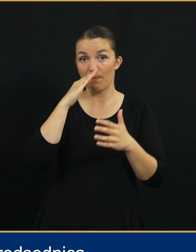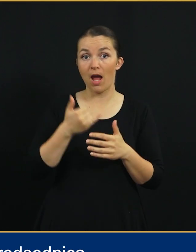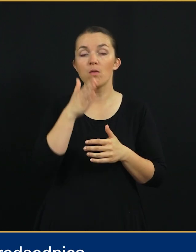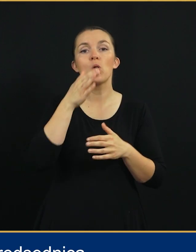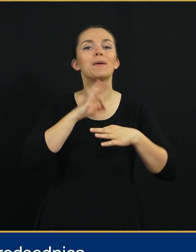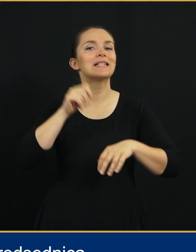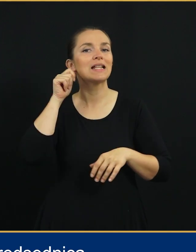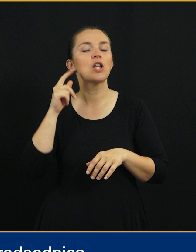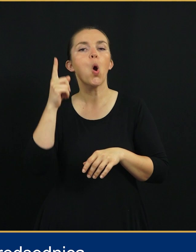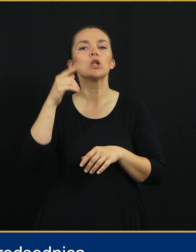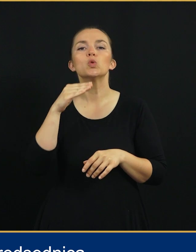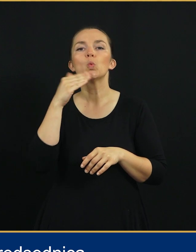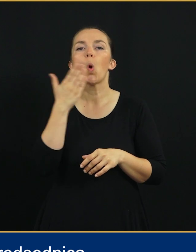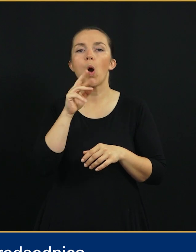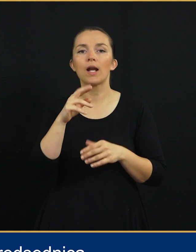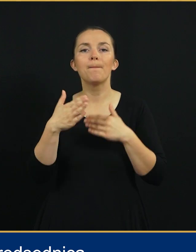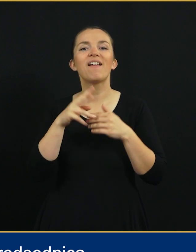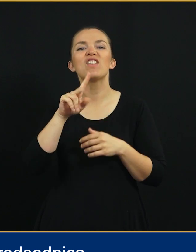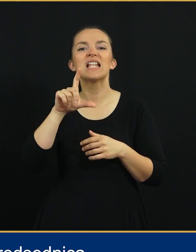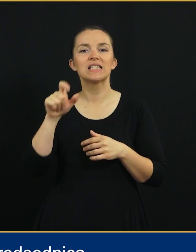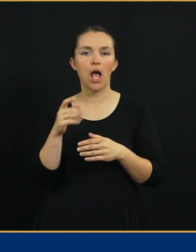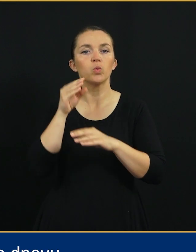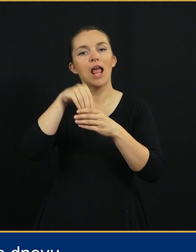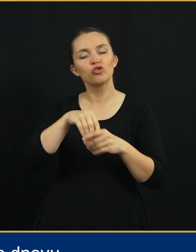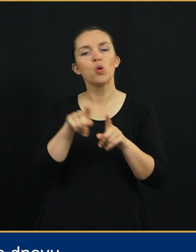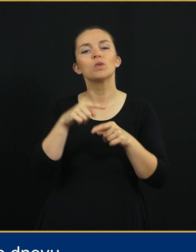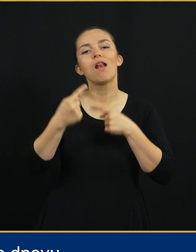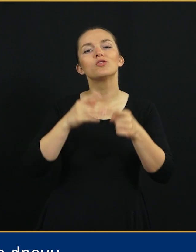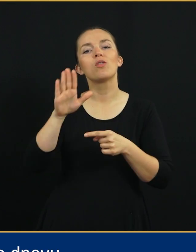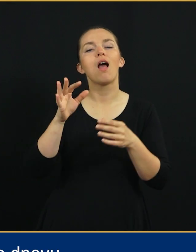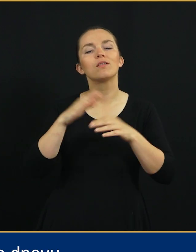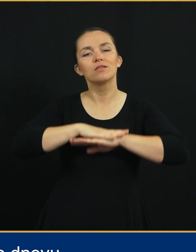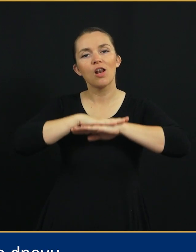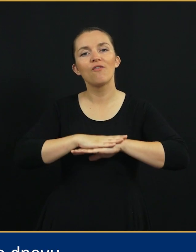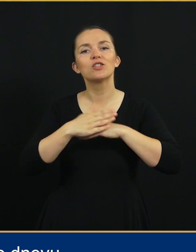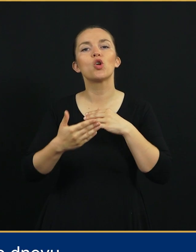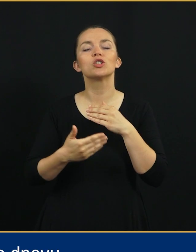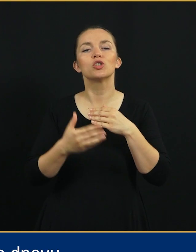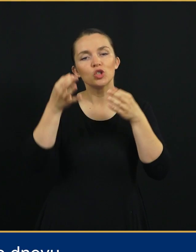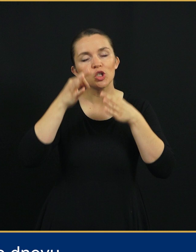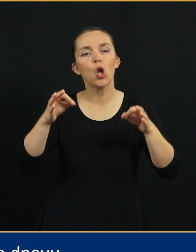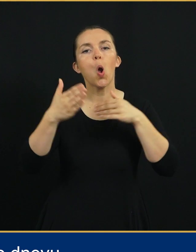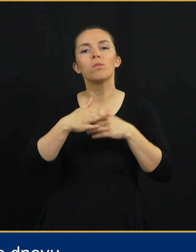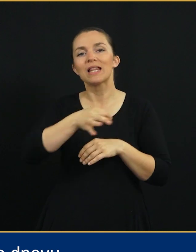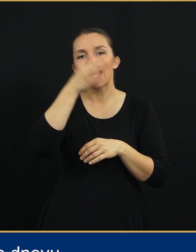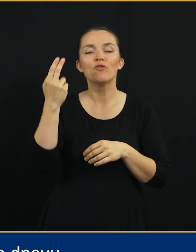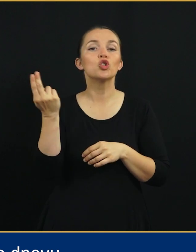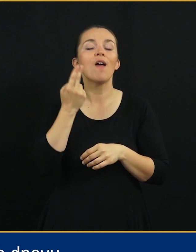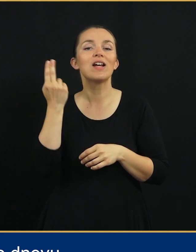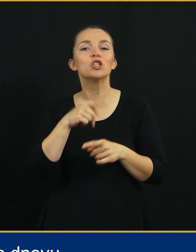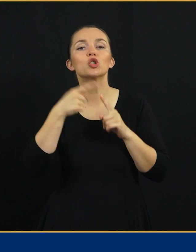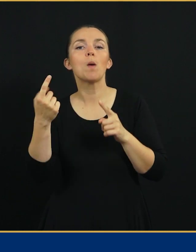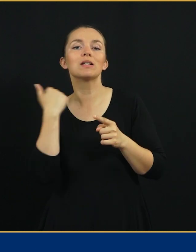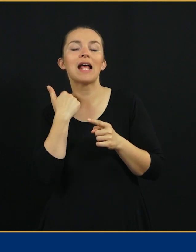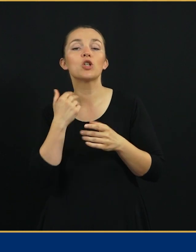bo predsednica v Gornjem Suhorju pri Vinici udeležila tudi tradicionalne slovesnosti ob dnevu slovensko-britanskega